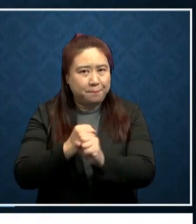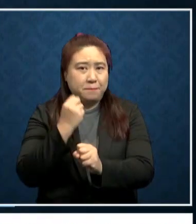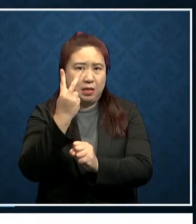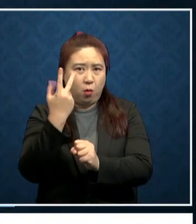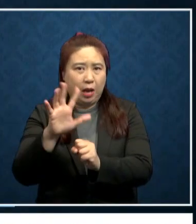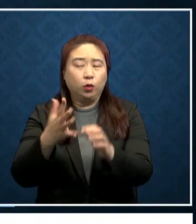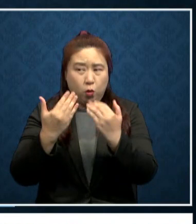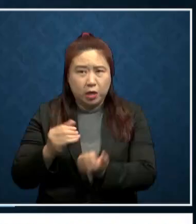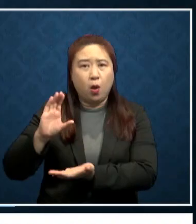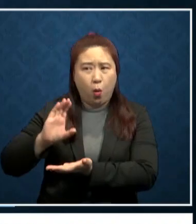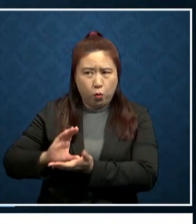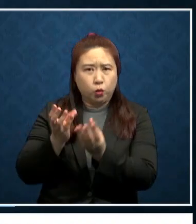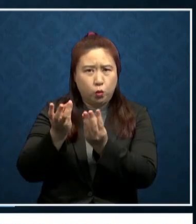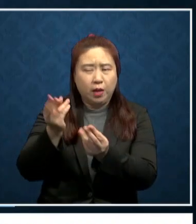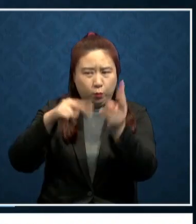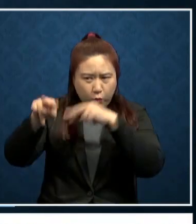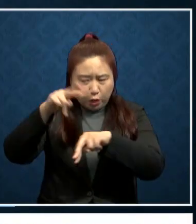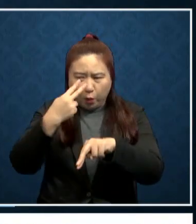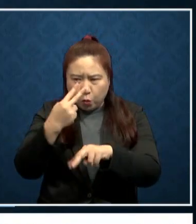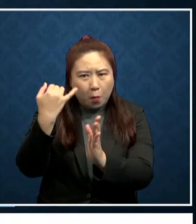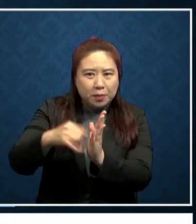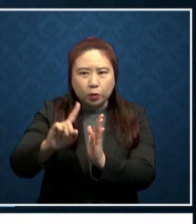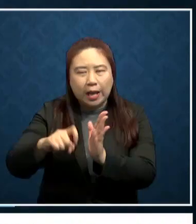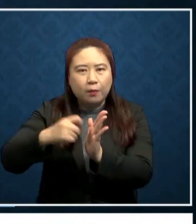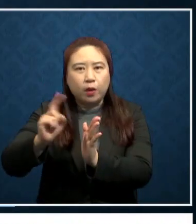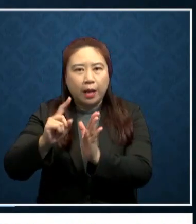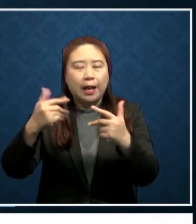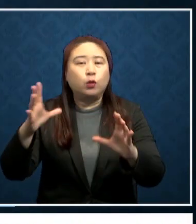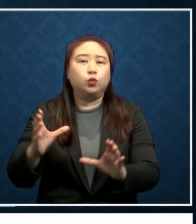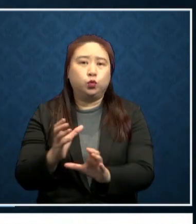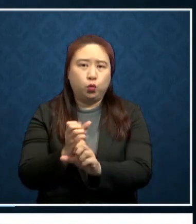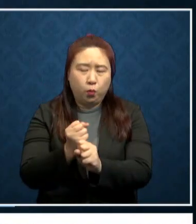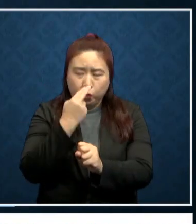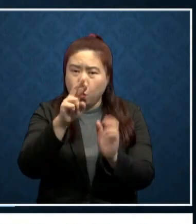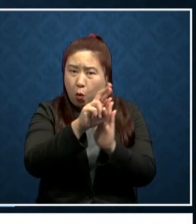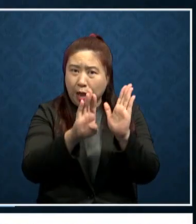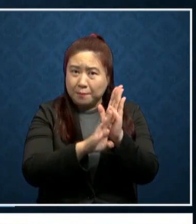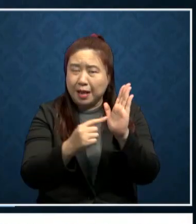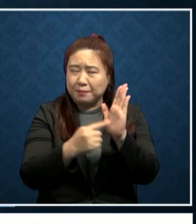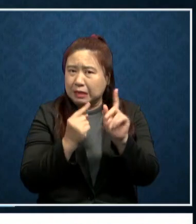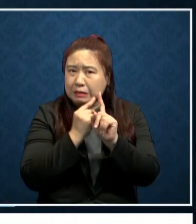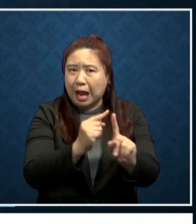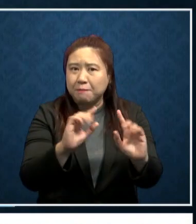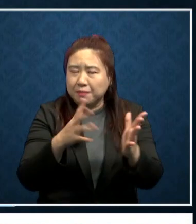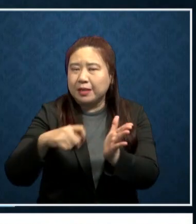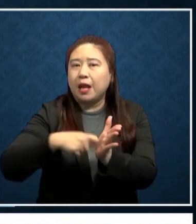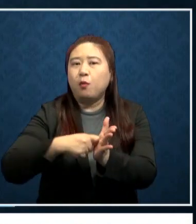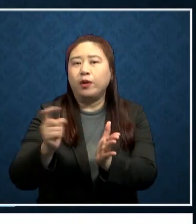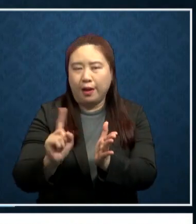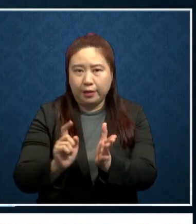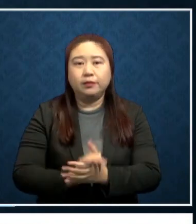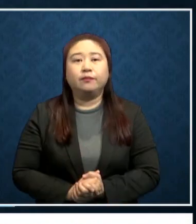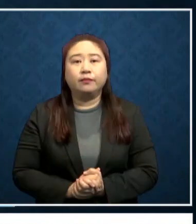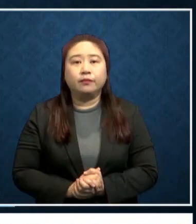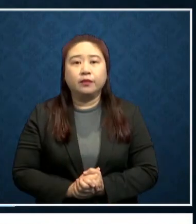ทุนเร่งตรวจสอบหาสาเหตุนะครับแล้วก็สรุปข้อเท็จจริงของการไม่ปฏิบัติตามระเบียบของสำนักงานคณะกรรมการกำกับกิจกรรพลังงานรวมถึง